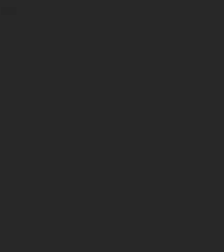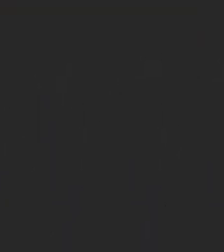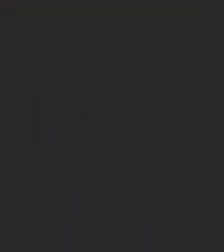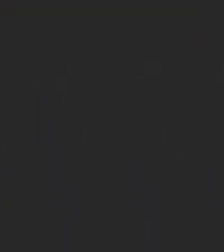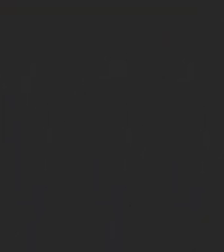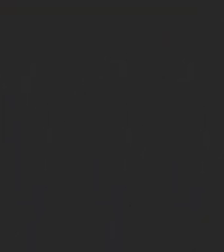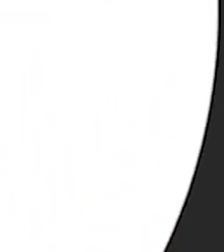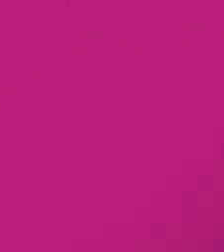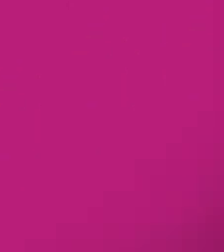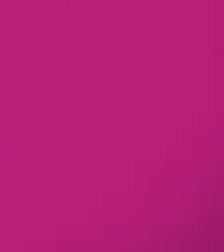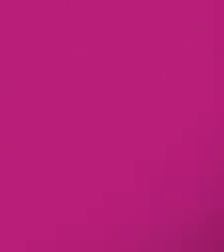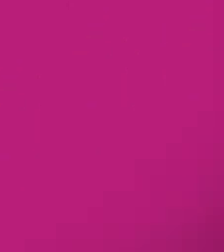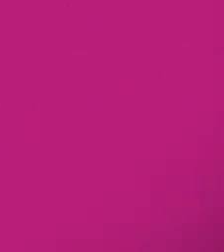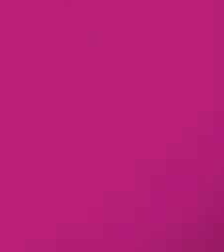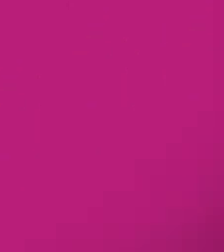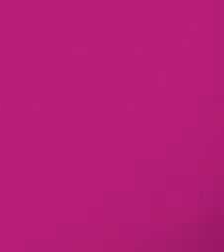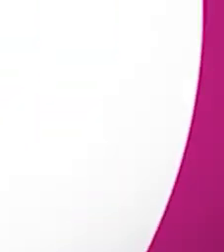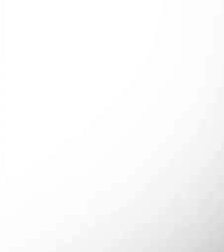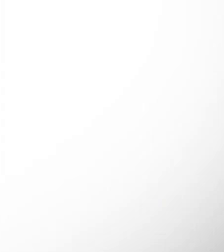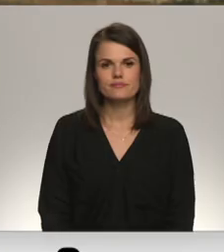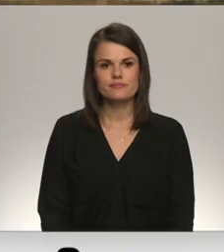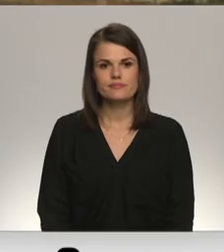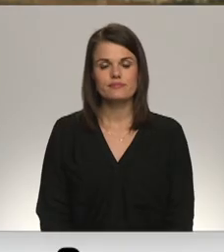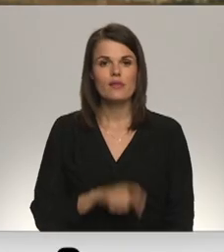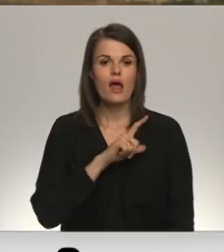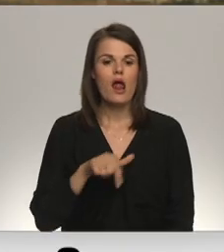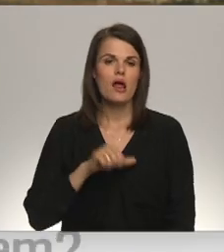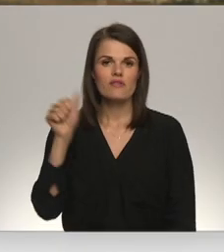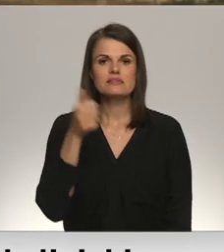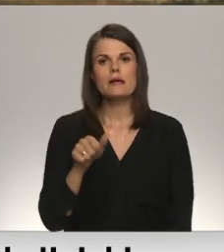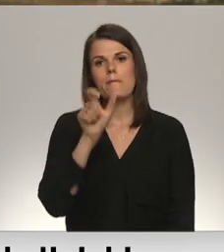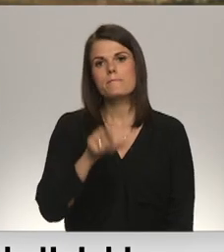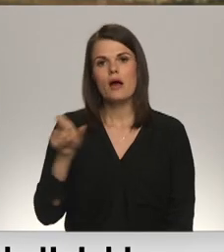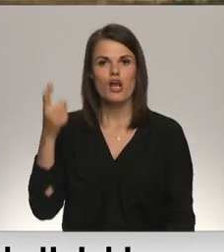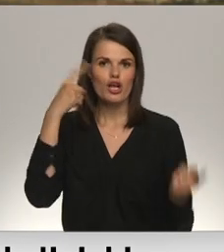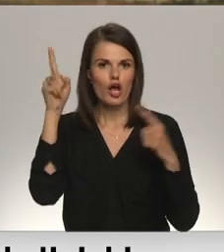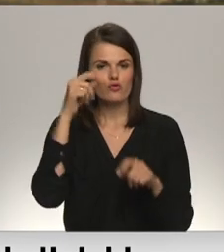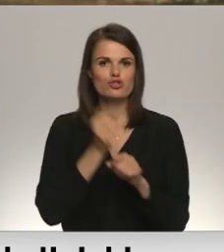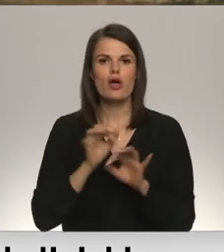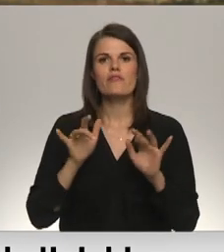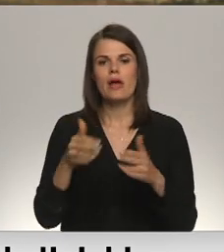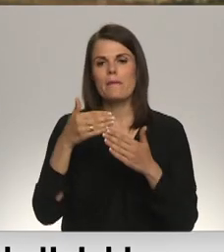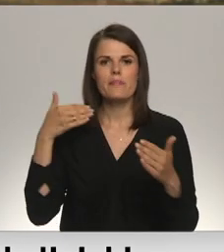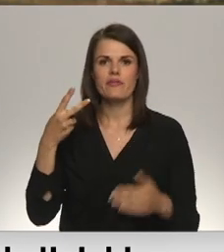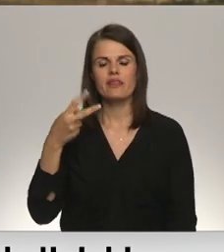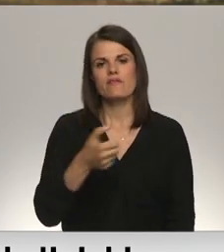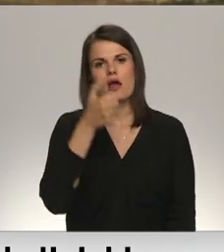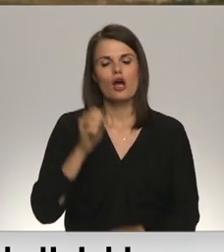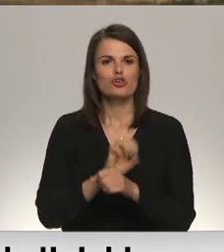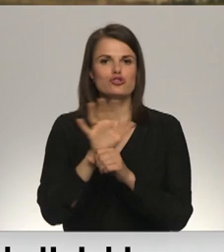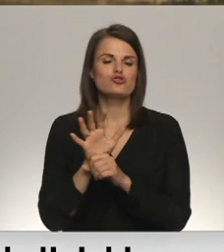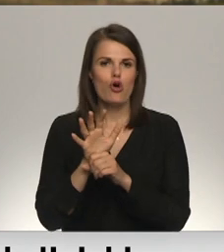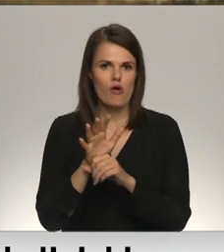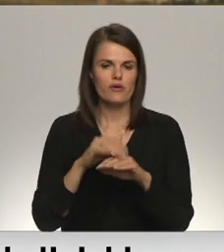Re, viss ēters ir te! Latvijas māksliniekiem radošā darbība pēdējos divus gadus Covid